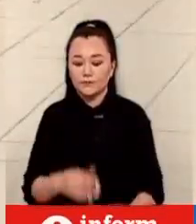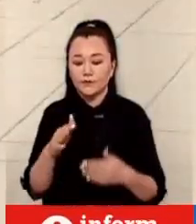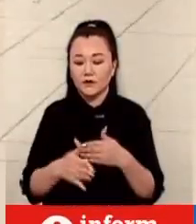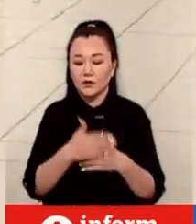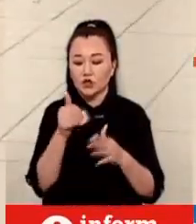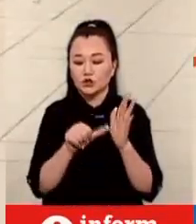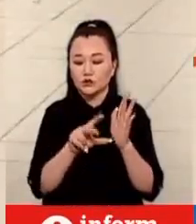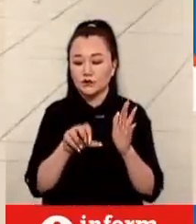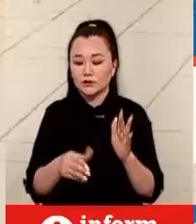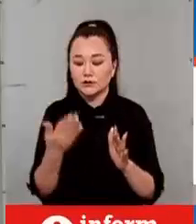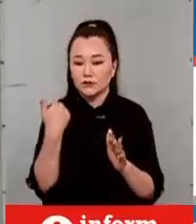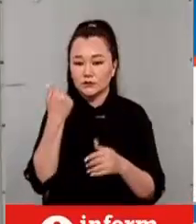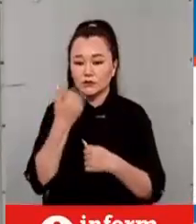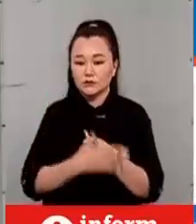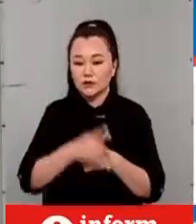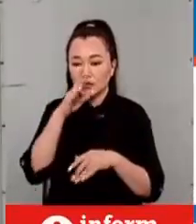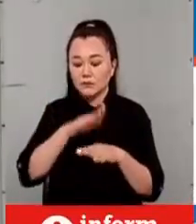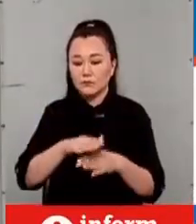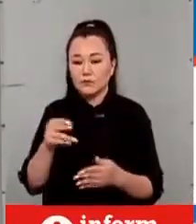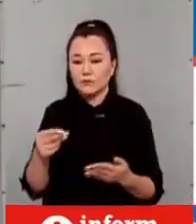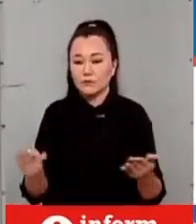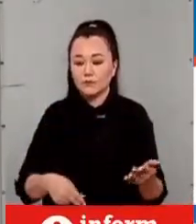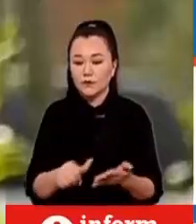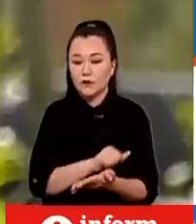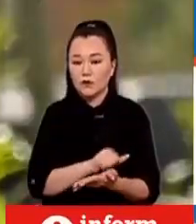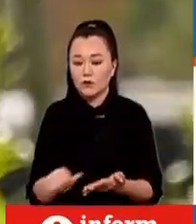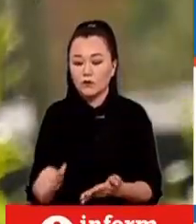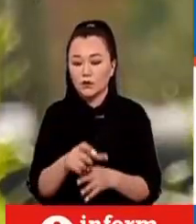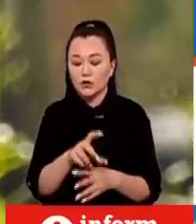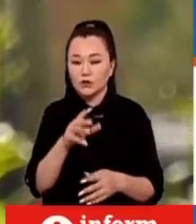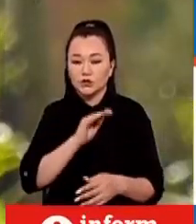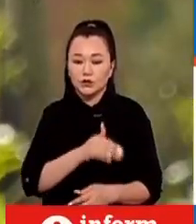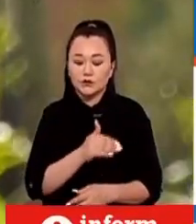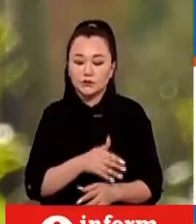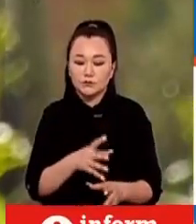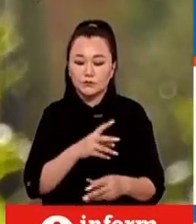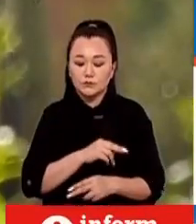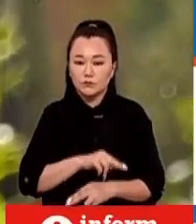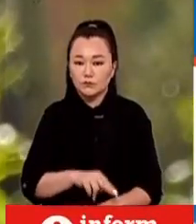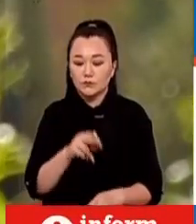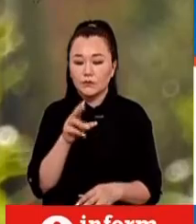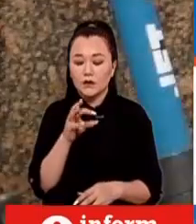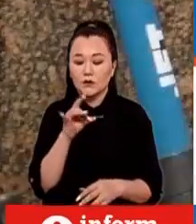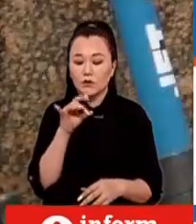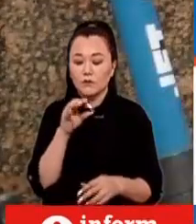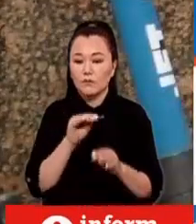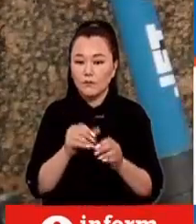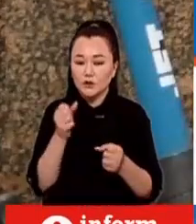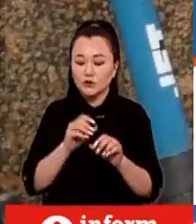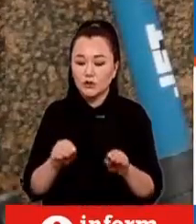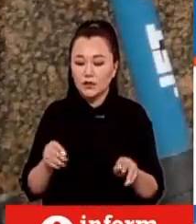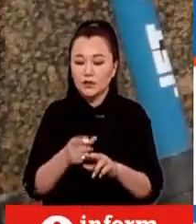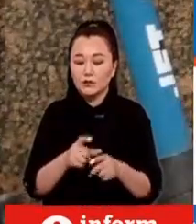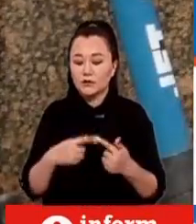Почти 6 лет назад столичный акимат подписал договор государственно-частного партнерства с ТО «Парковочное пространство Астаны». Эта